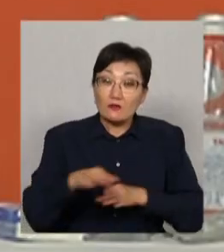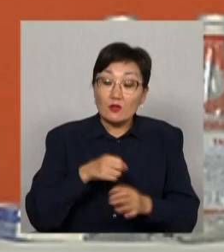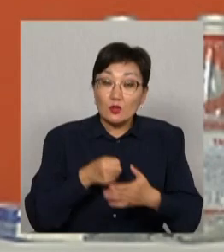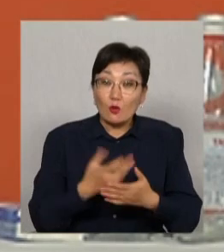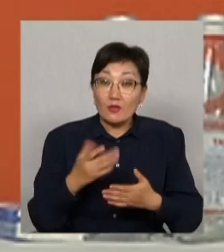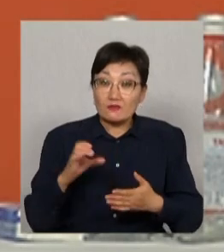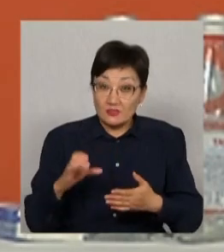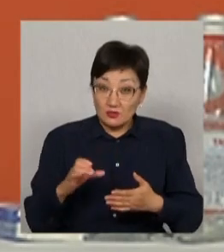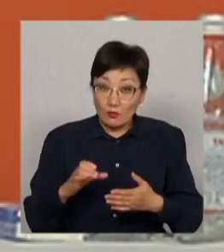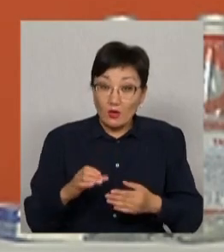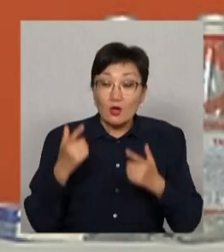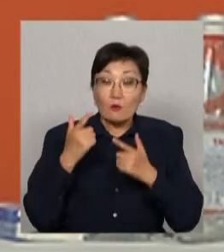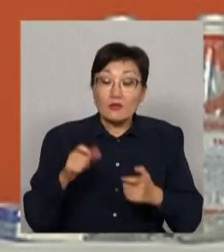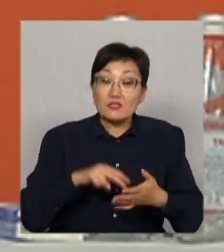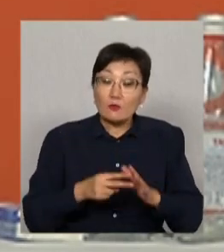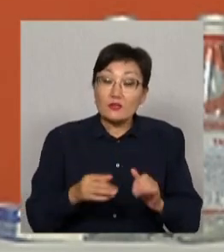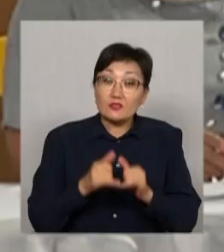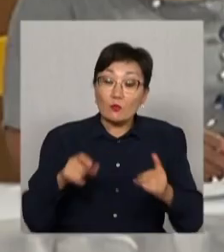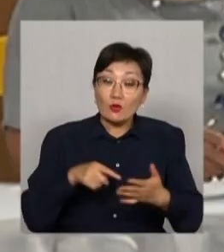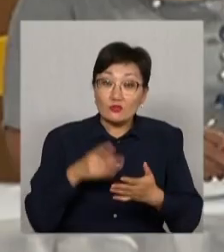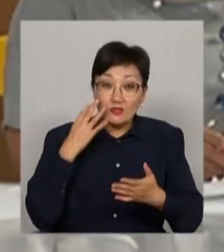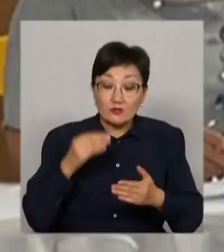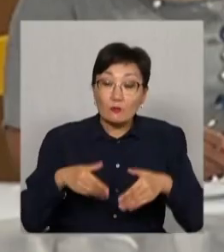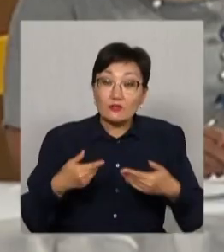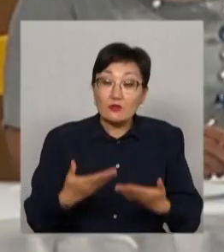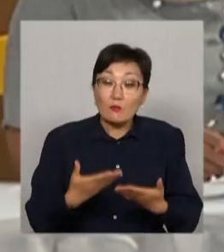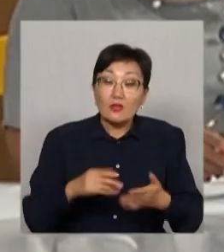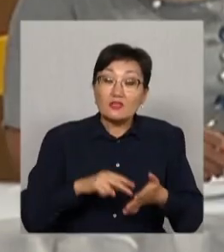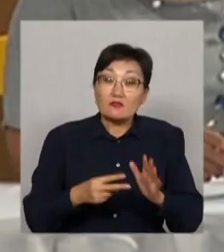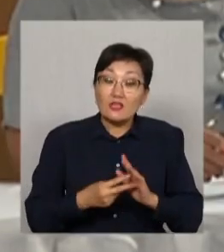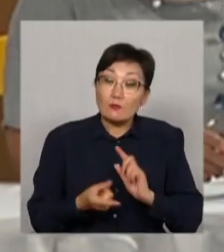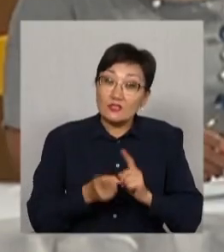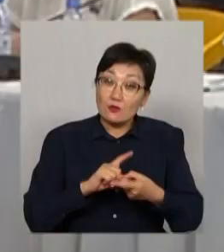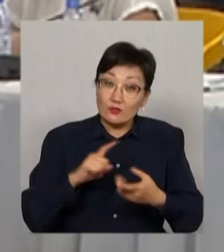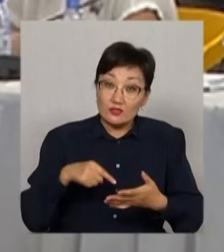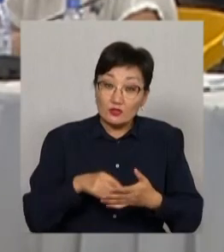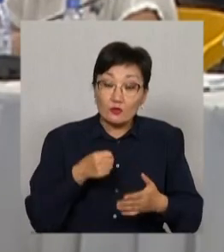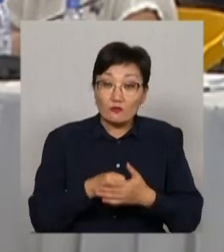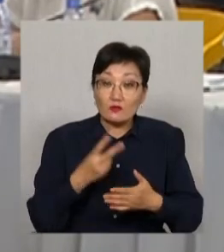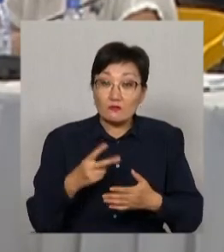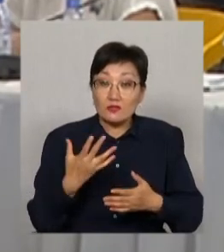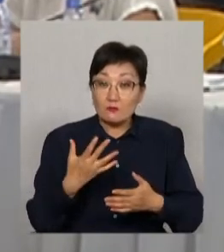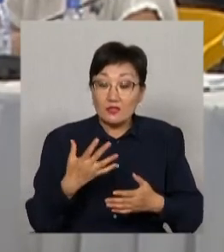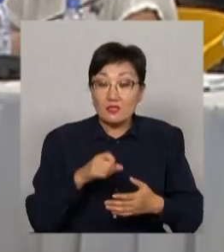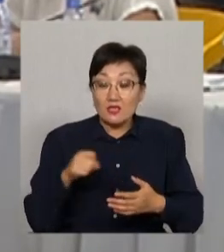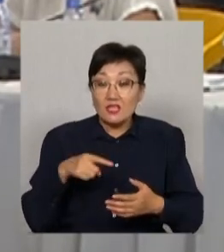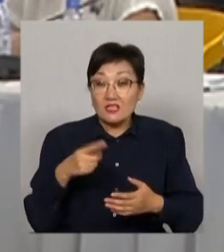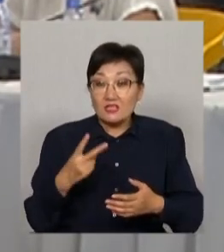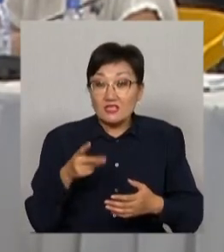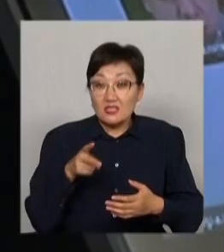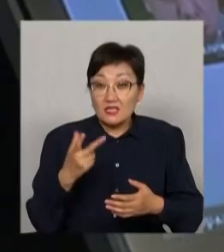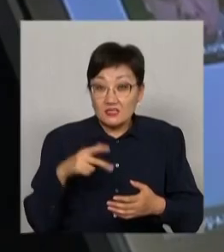5 сентября. Напомню, план развития Алматы представляет стратегию преобразования города до 2025 и 30-х